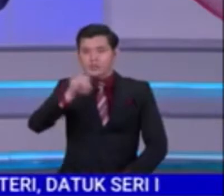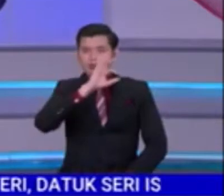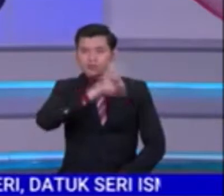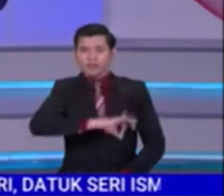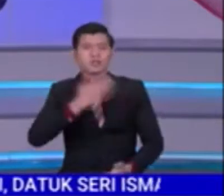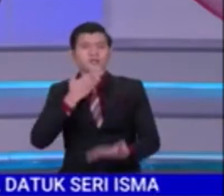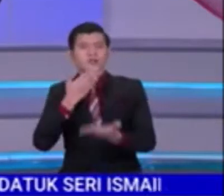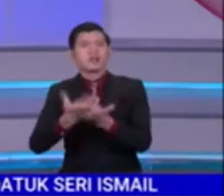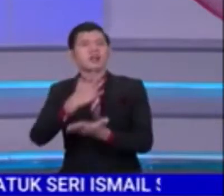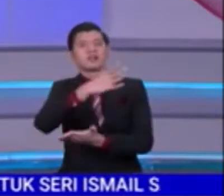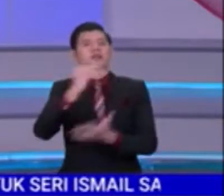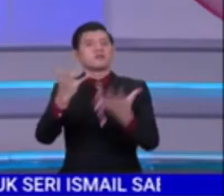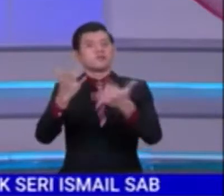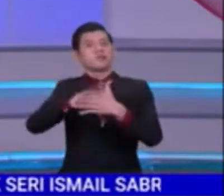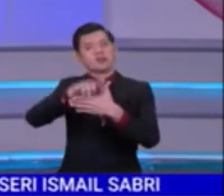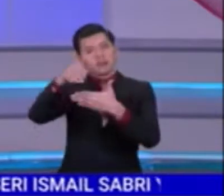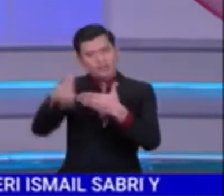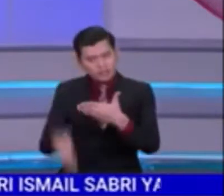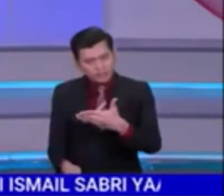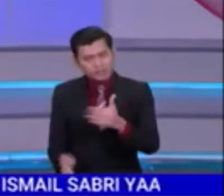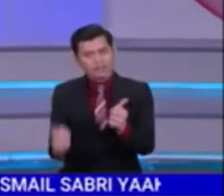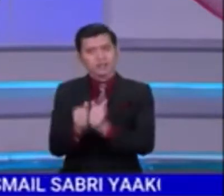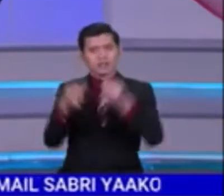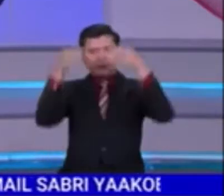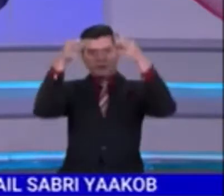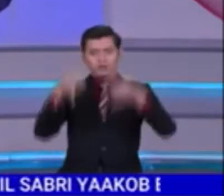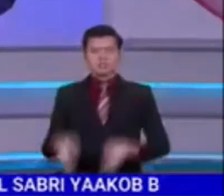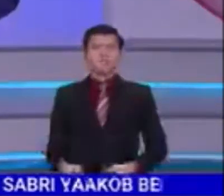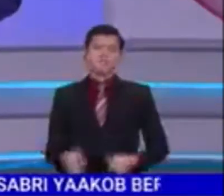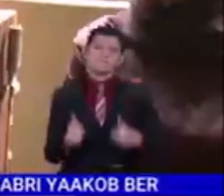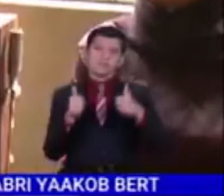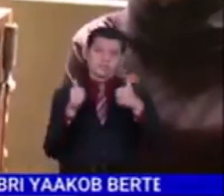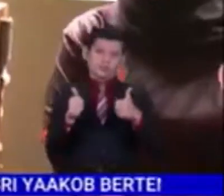Basrah menambahkan saingan dengan keputusan membanggakan